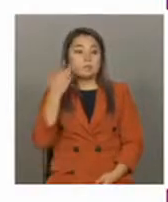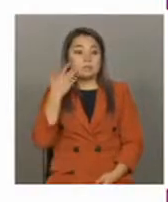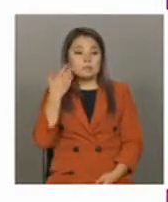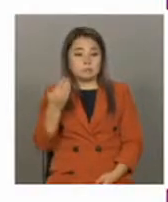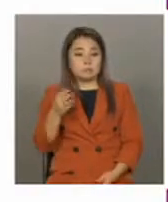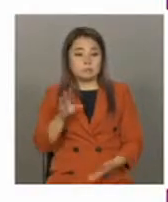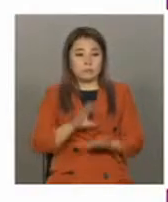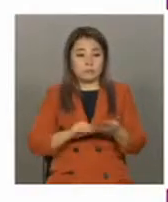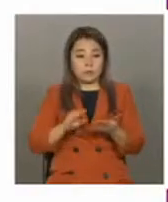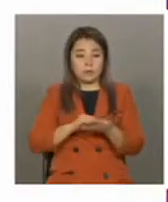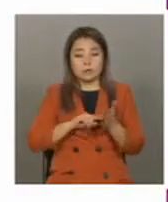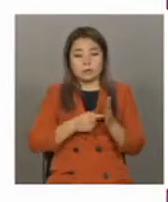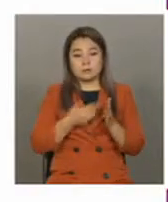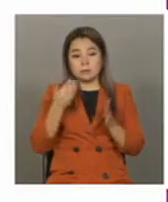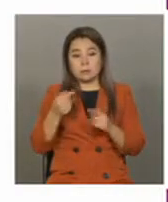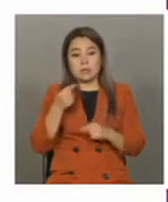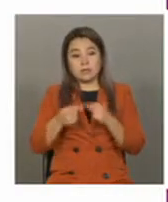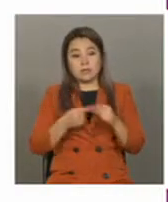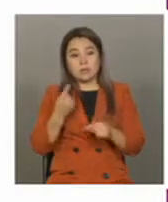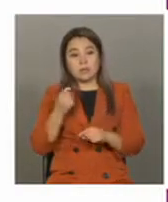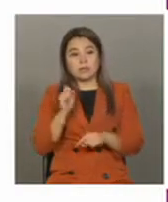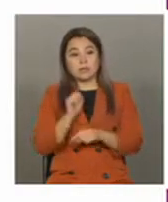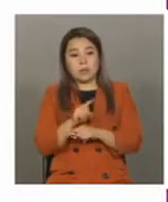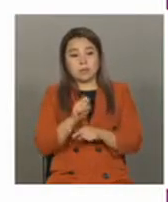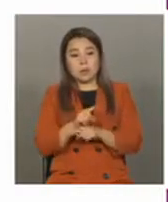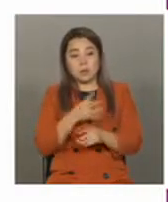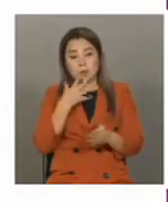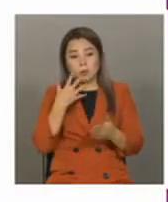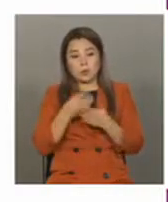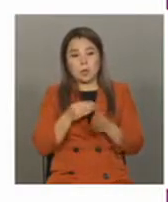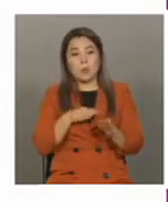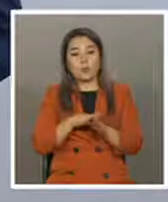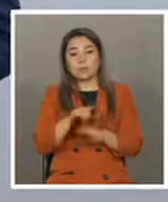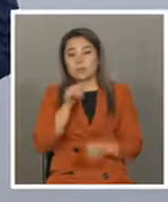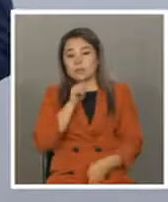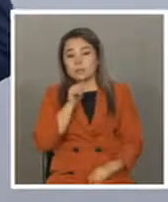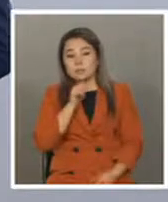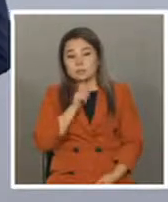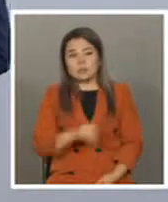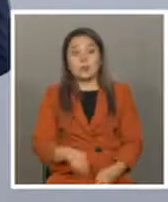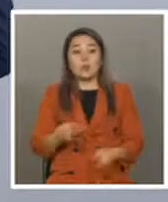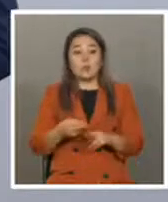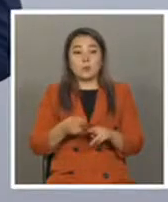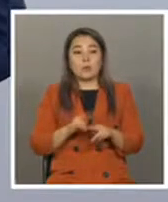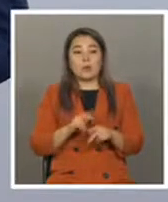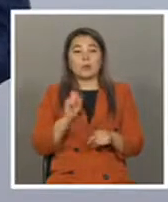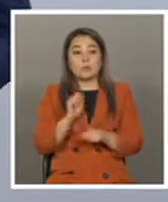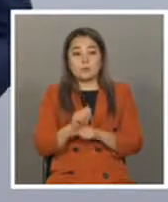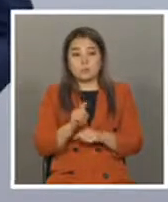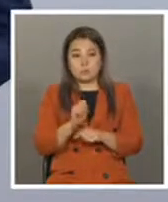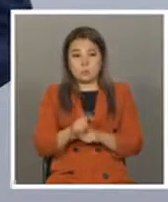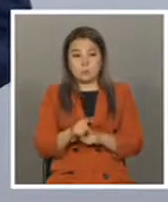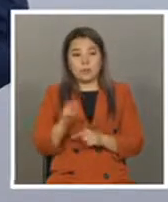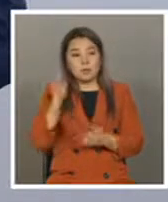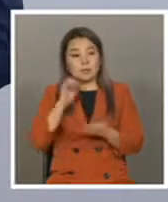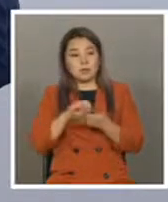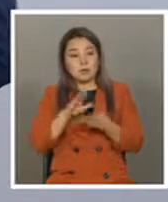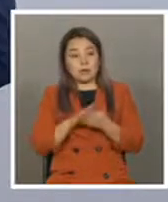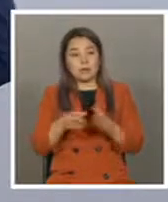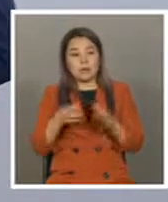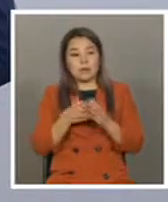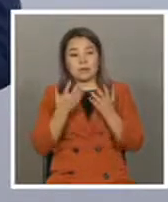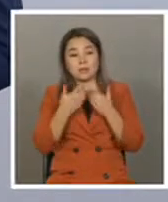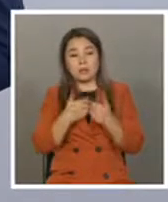қайталау мақсатында келесі бір тапсырманы өзіңіз орындап көріңіз. Сонымен тапсырма сандар қатары